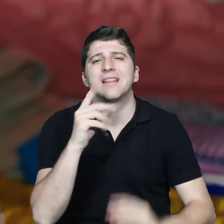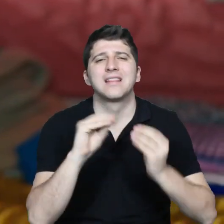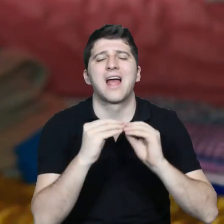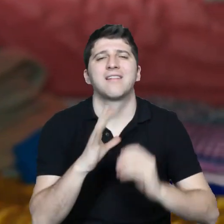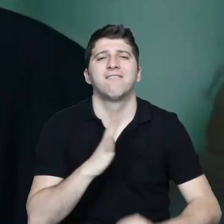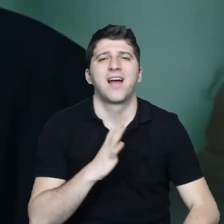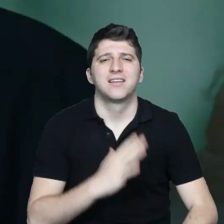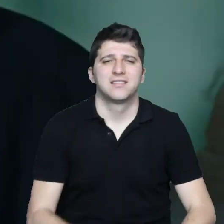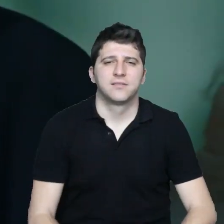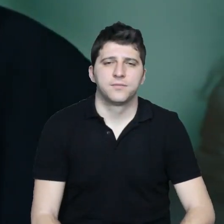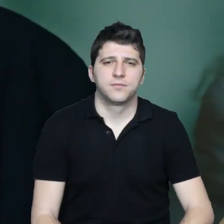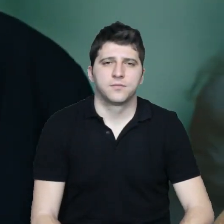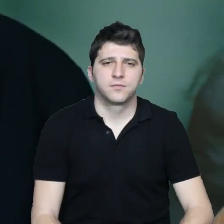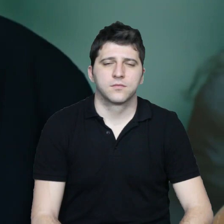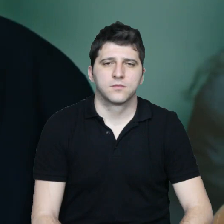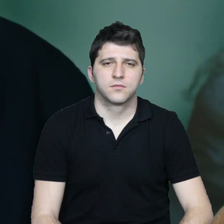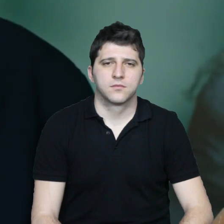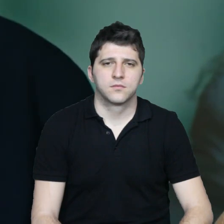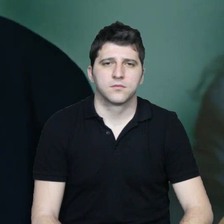derdim var.